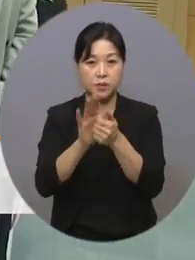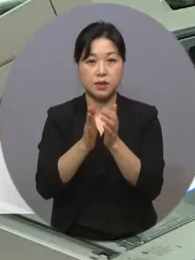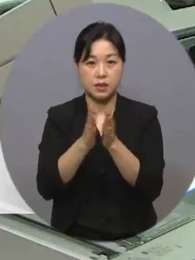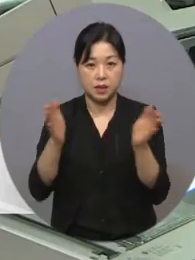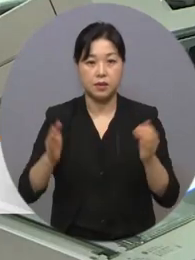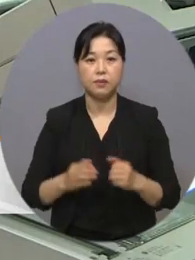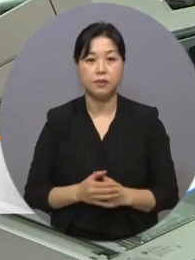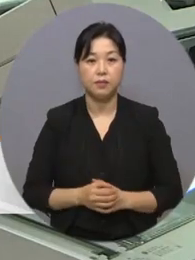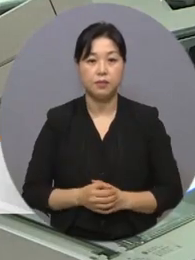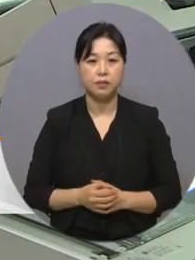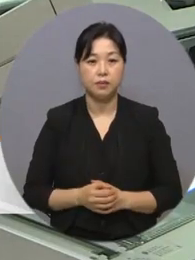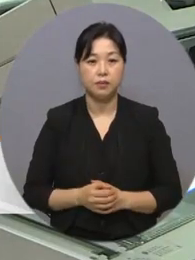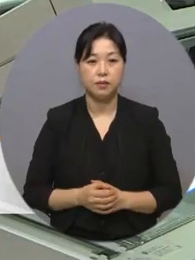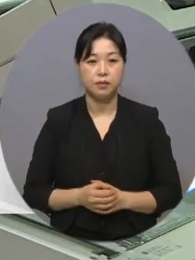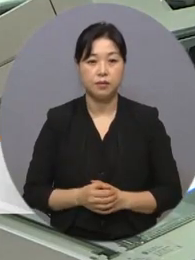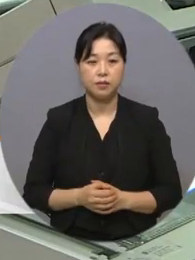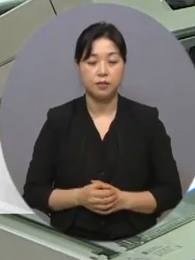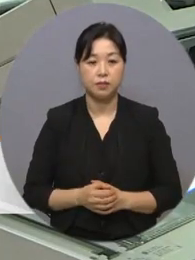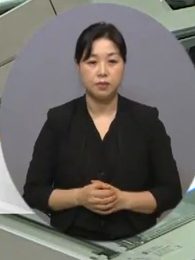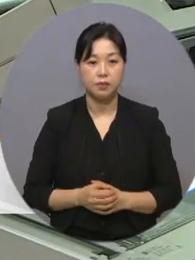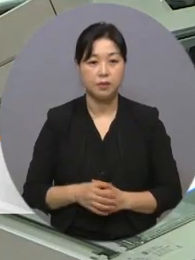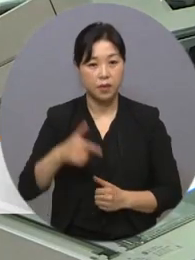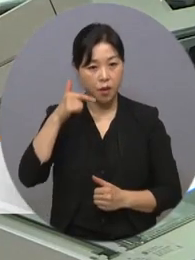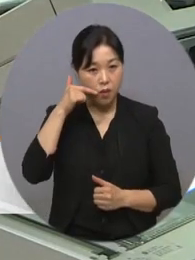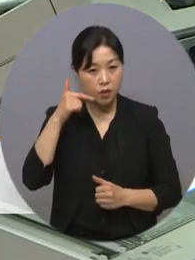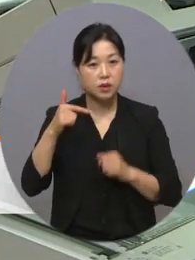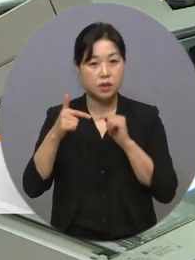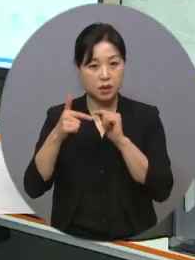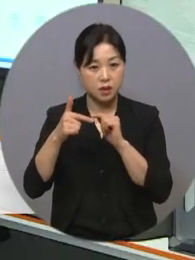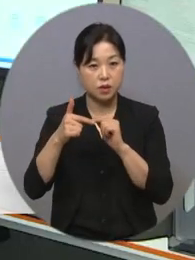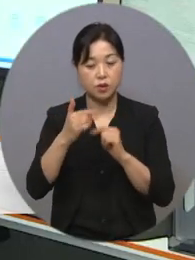들어갔습니다. 온누리 콜센터는 순천시 대표